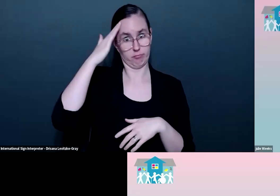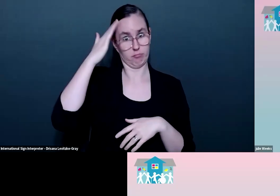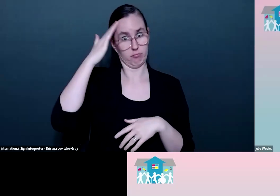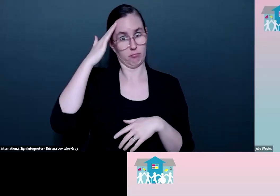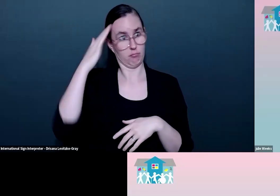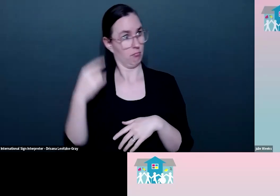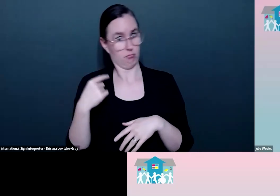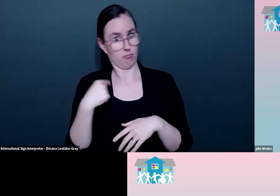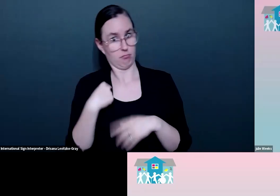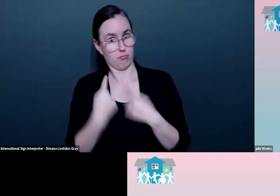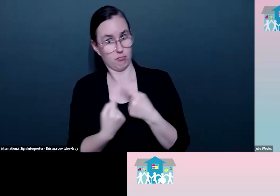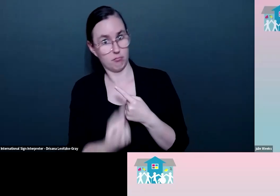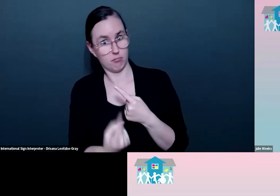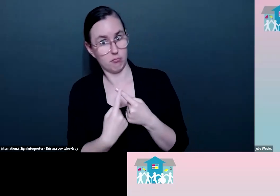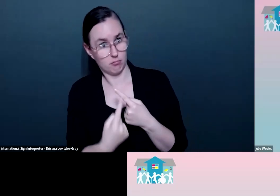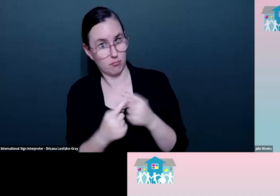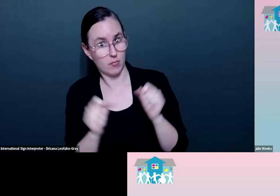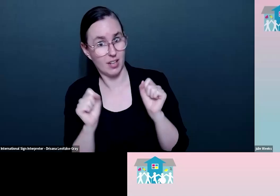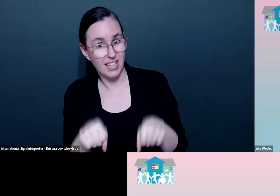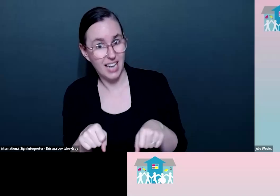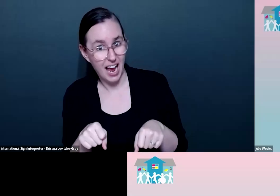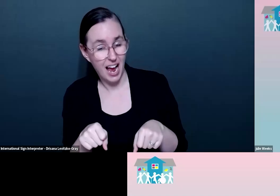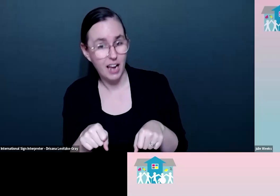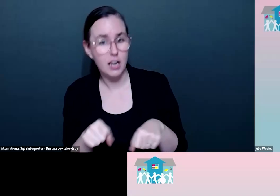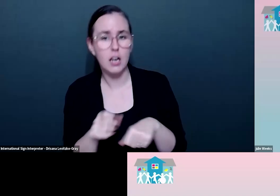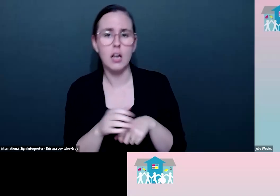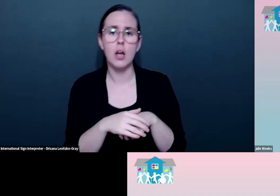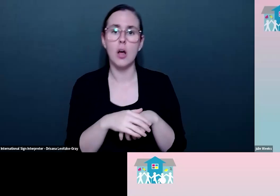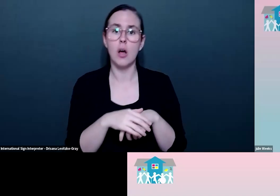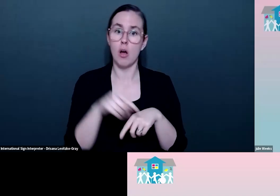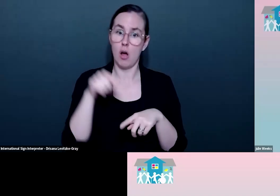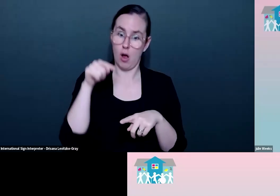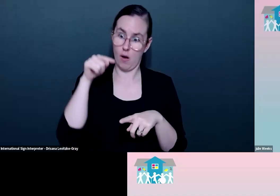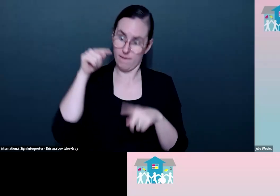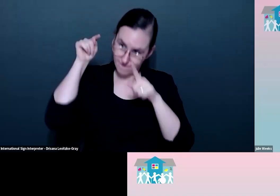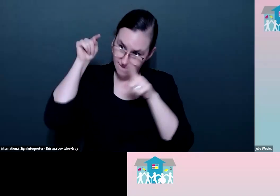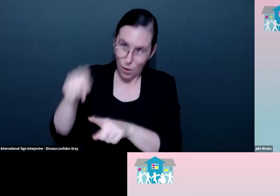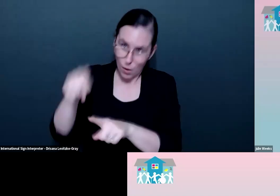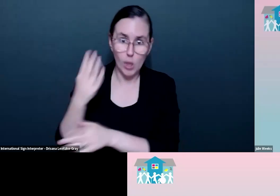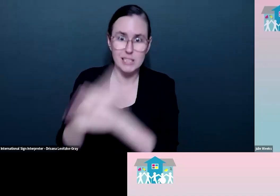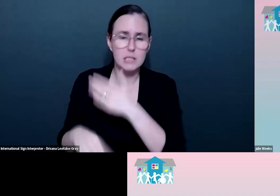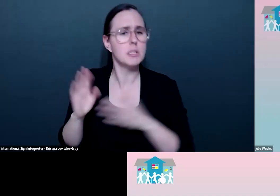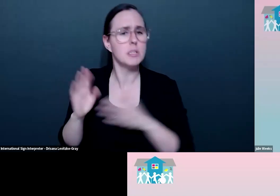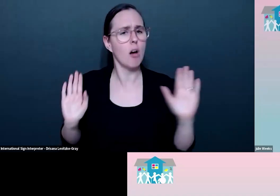l'enfant aller à l'école ou pas, mais on peut les utiliser dans d'autres contextes aussi.